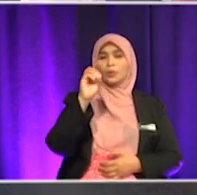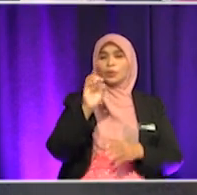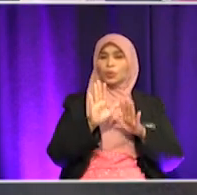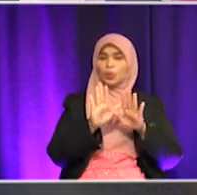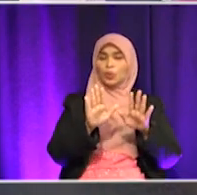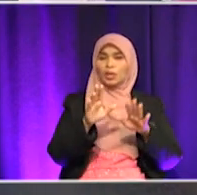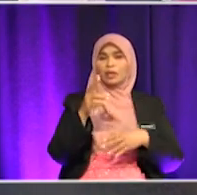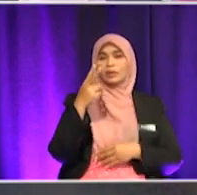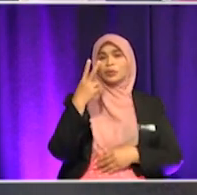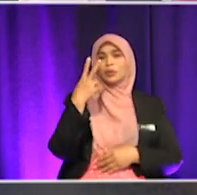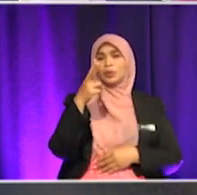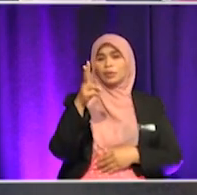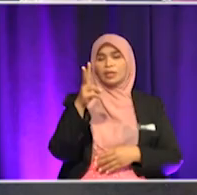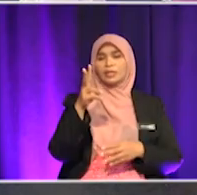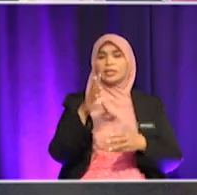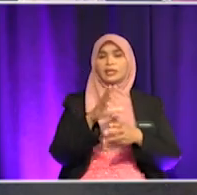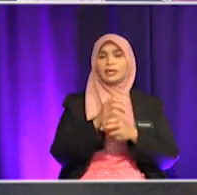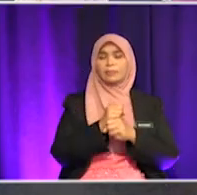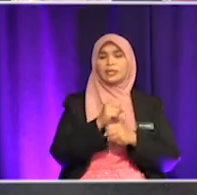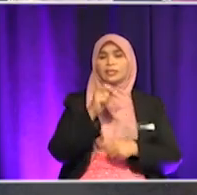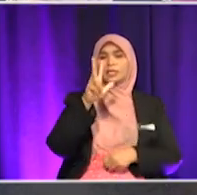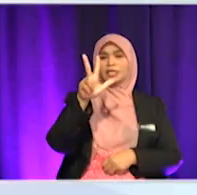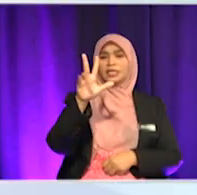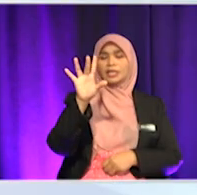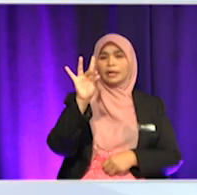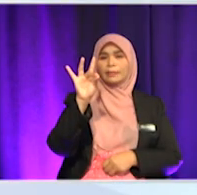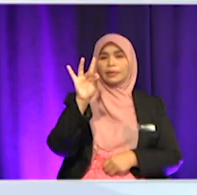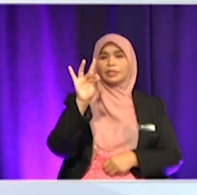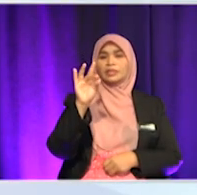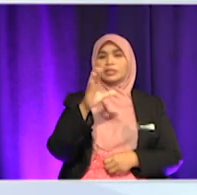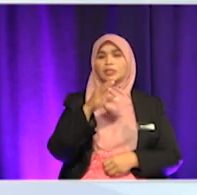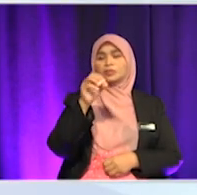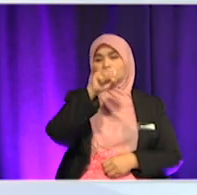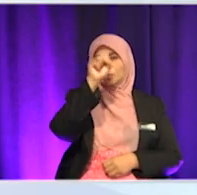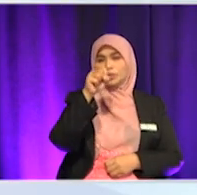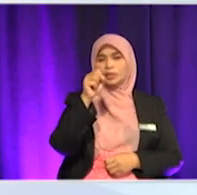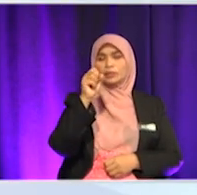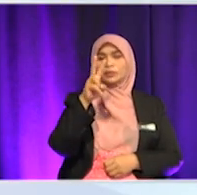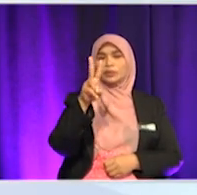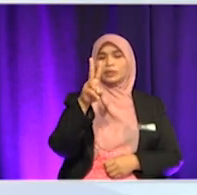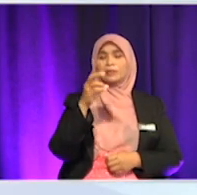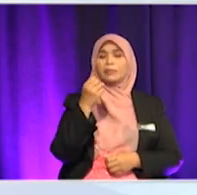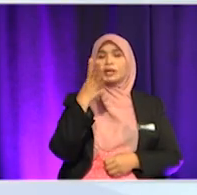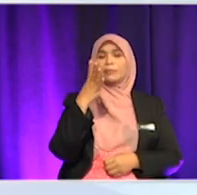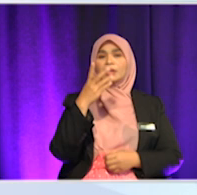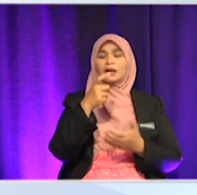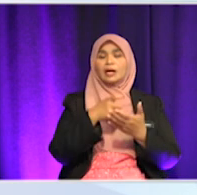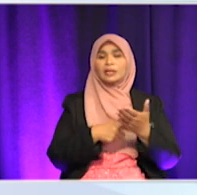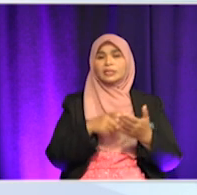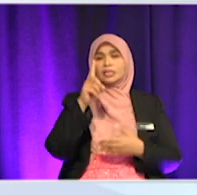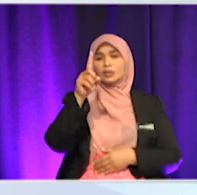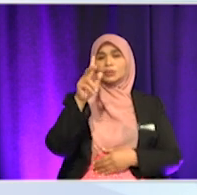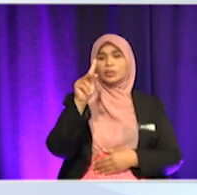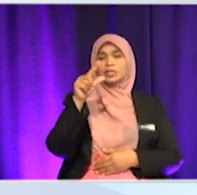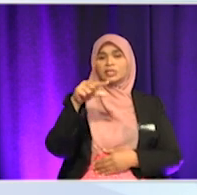Betul Nadua? Dapatlah 38. Okey. Dan soalan yang kedua. Okey, berapakah harga sekilogram